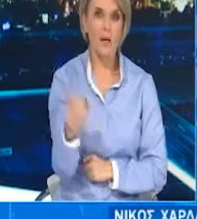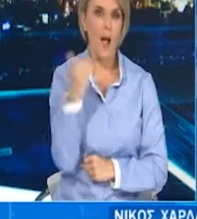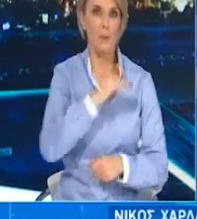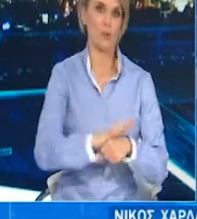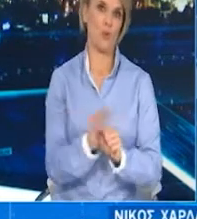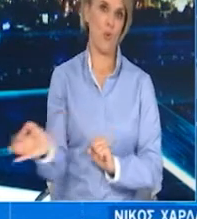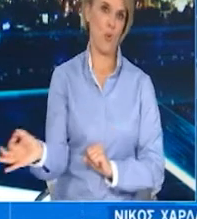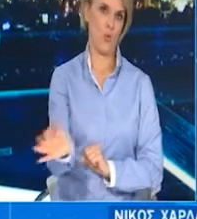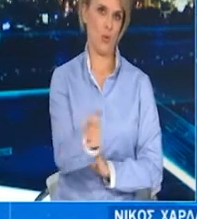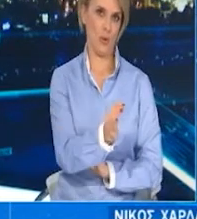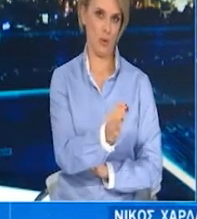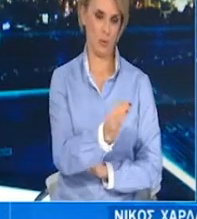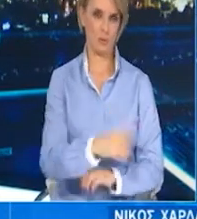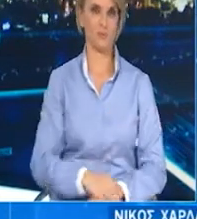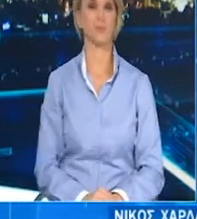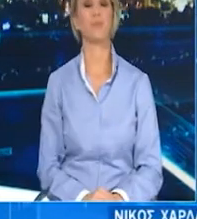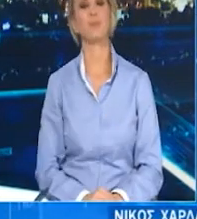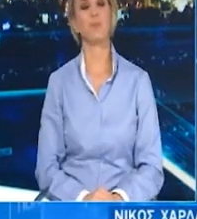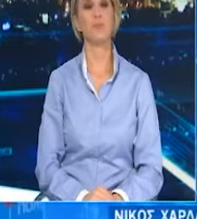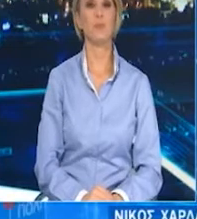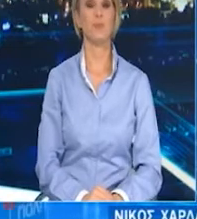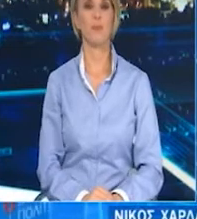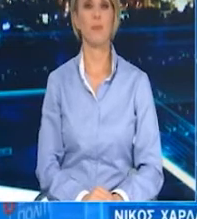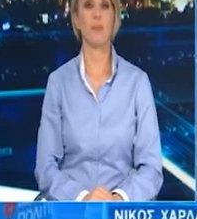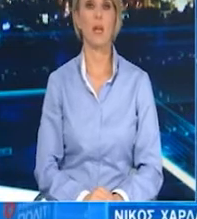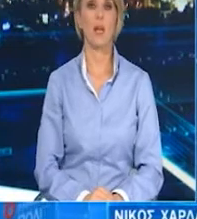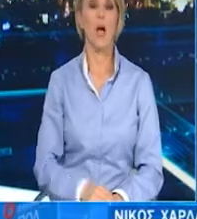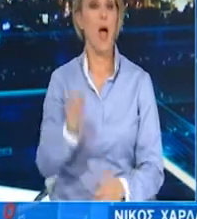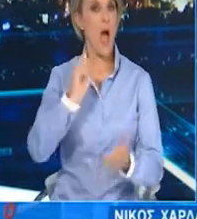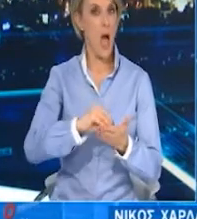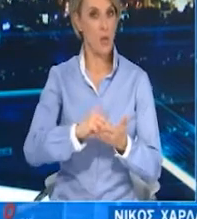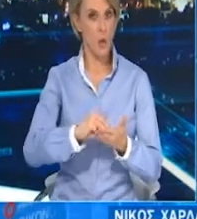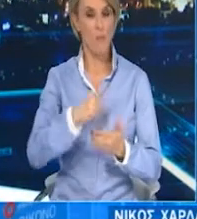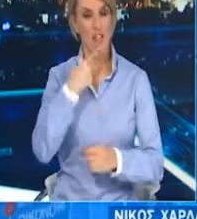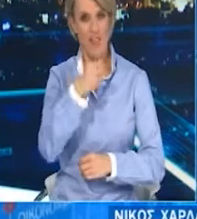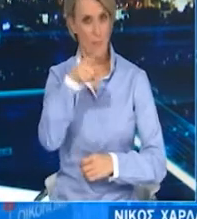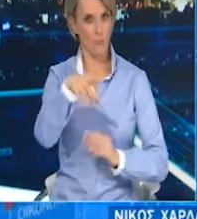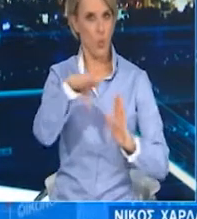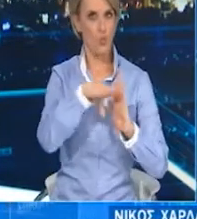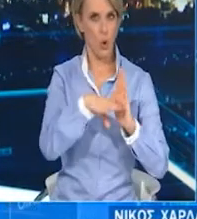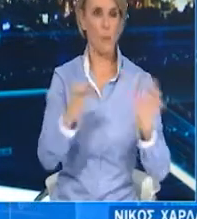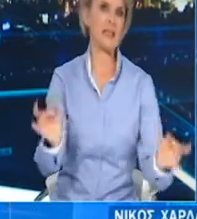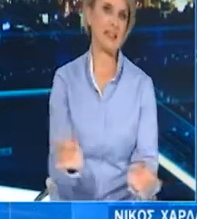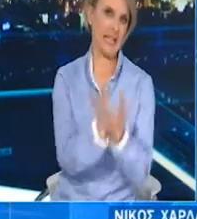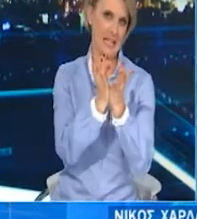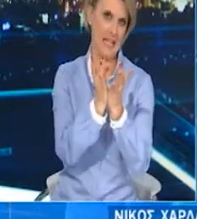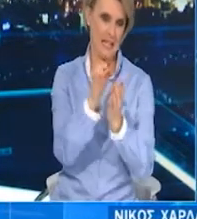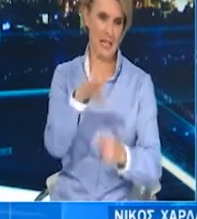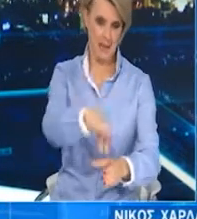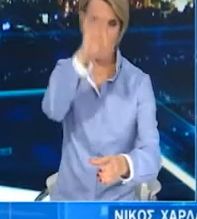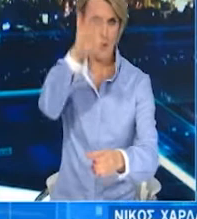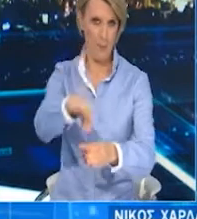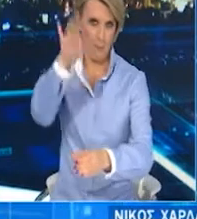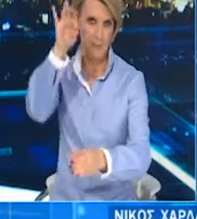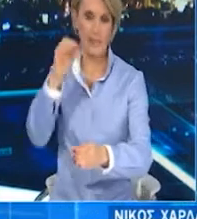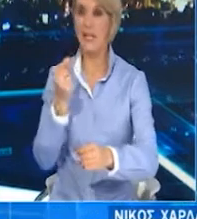τυχαίας διασποράς. Η επόμενη σειρά SMS που, για τους τυχαίους δειγματοληπτικούς ελέγχους που αφορά στο πρόγραμμα του τυχαίου τέστινγκ θα σταλεί το